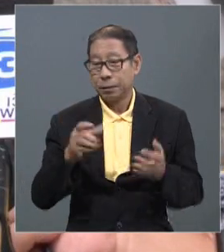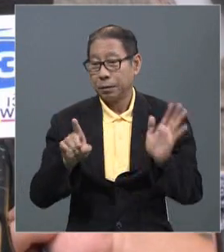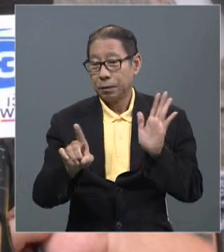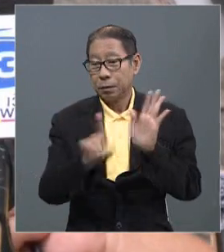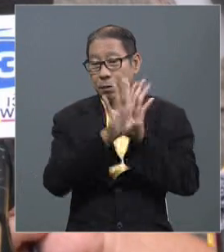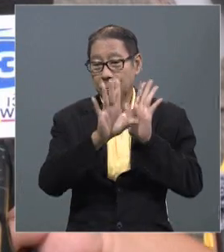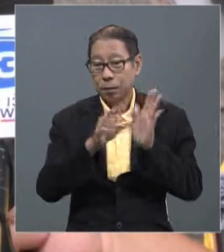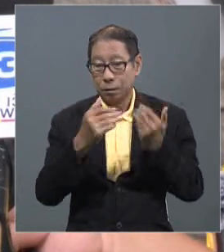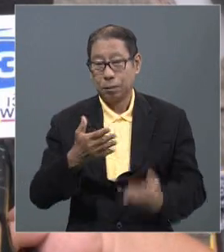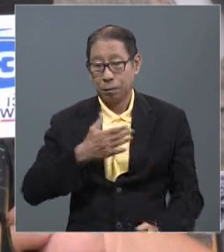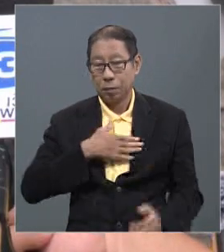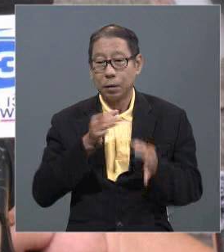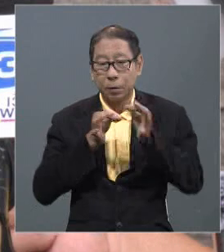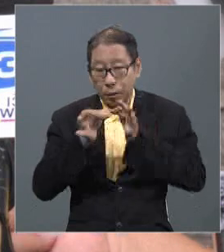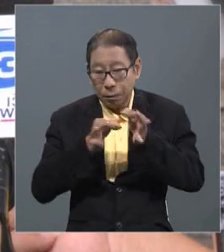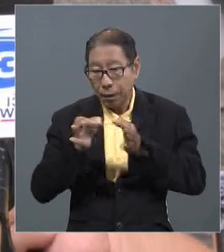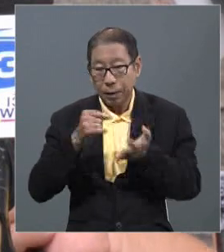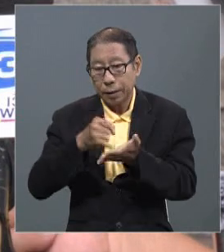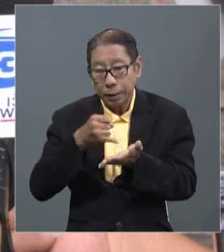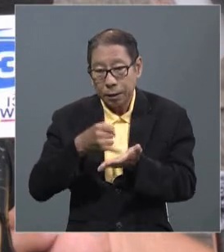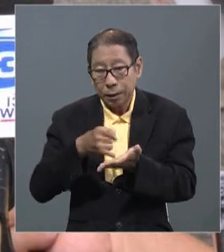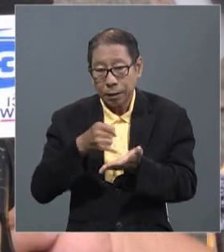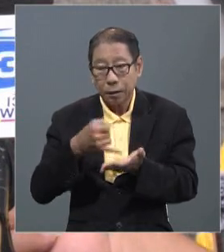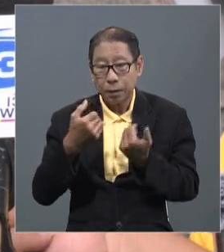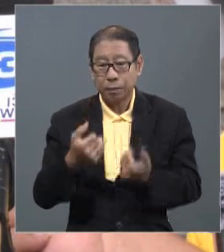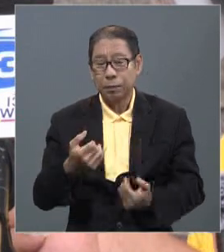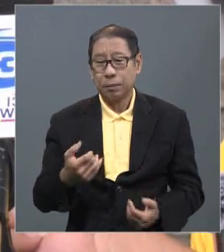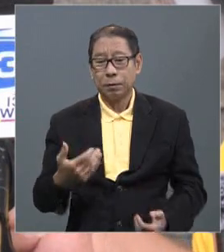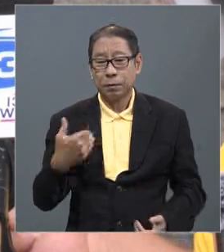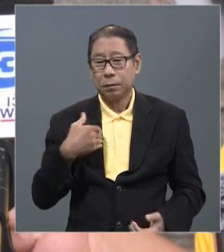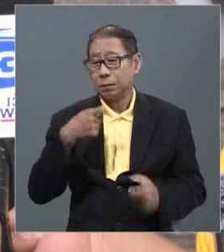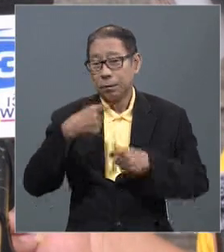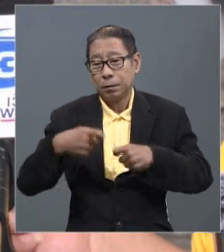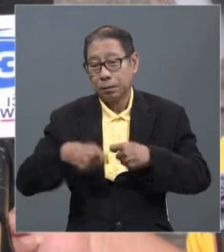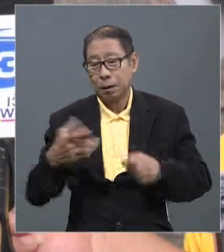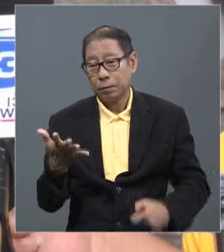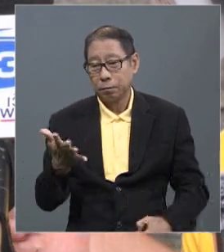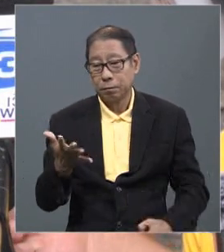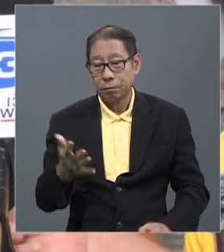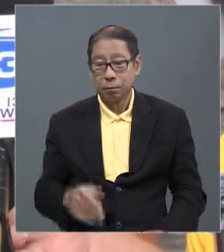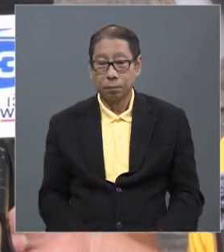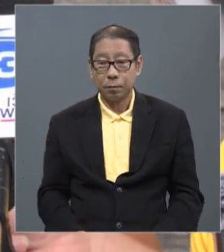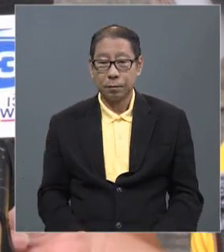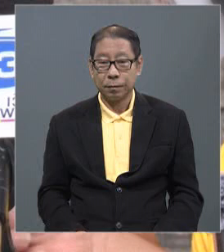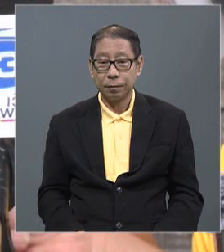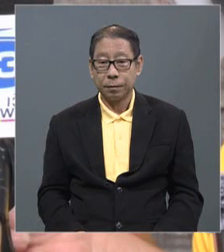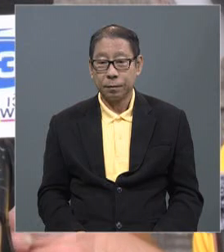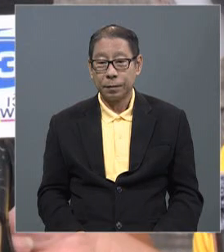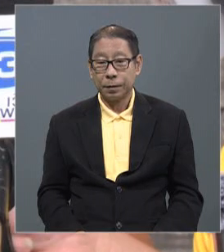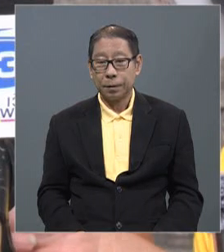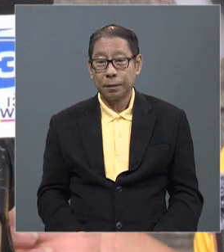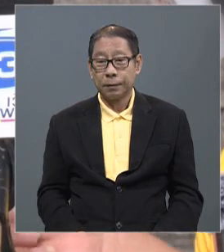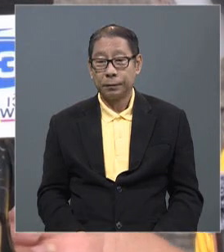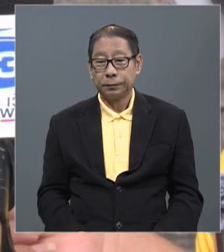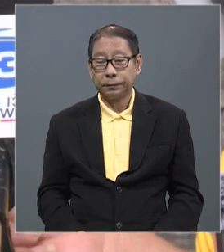มอธิบายง่ายๆแบบนี้นะมันไม่มีอะไรที่จะไปยากอ่ะ เพราะฉะนั้นมันพุธนี้ที่จะมีการประชุมกตร.ที่มีนาย